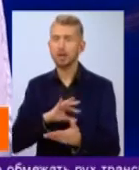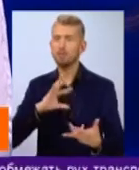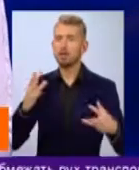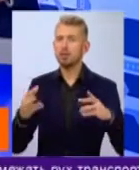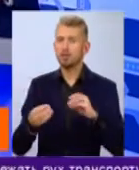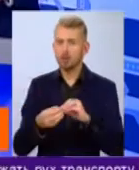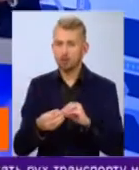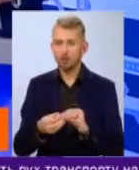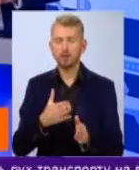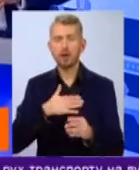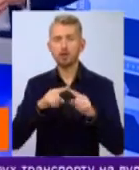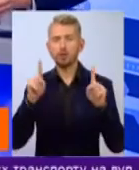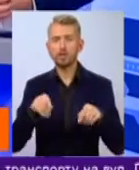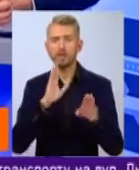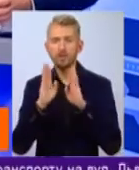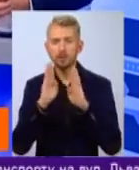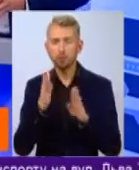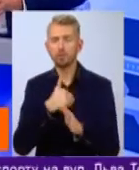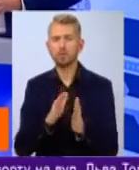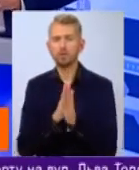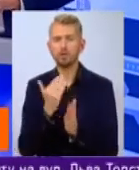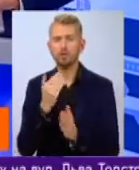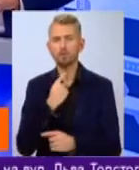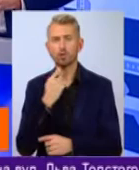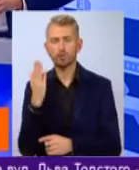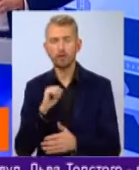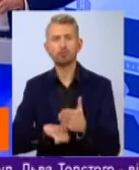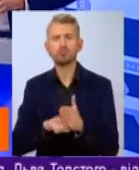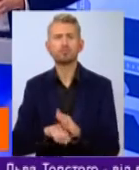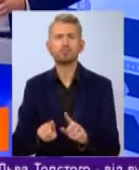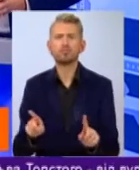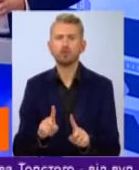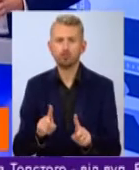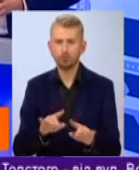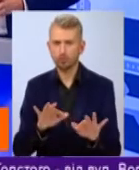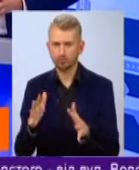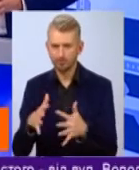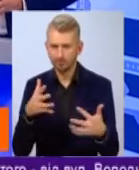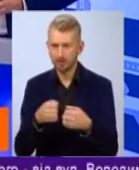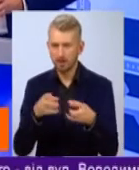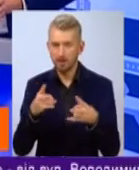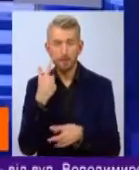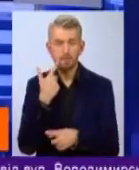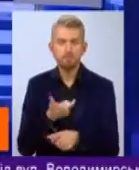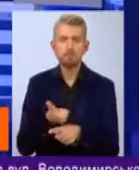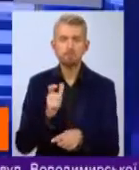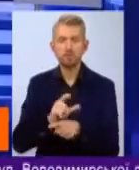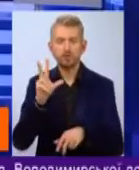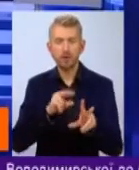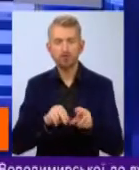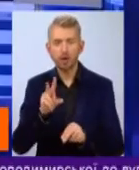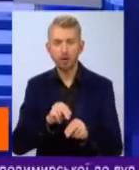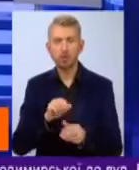підсумки. Нагадаю, на нашій сторінці у Фейсбук ми просили вас проголосувати, через що стаються криваві ДТП. Більшість опитаних вважає, що